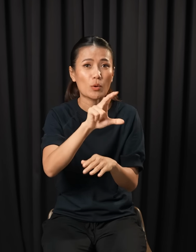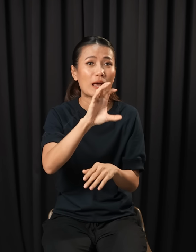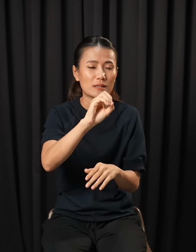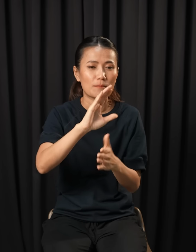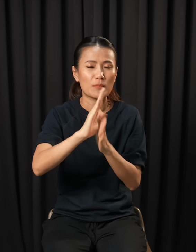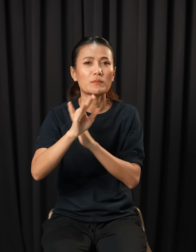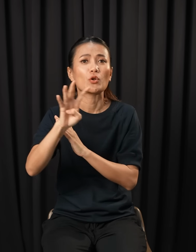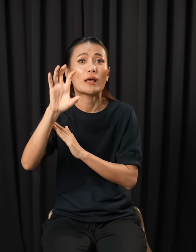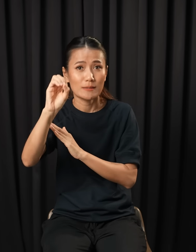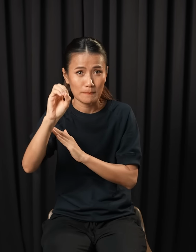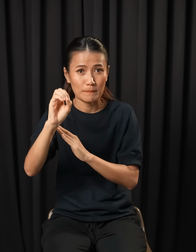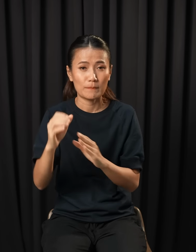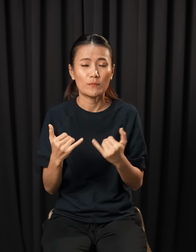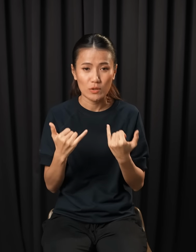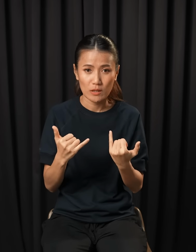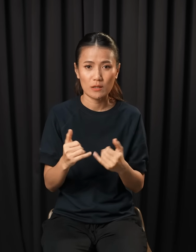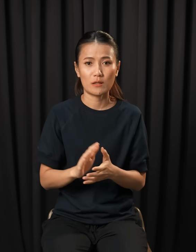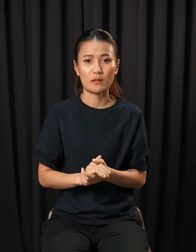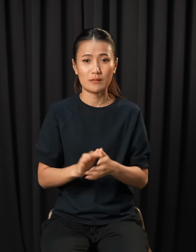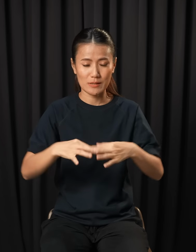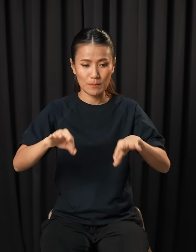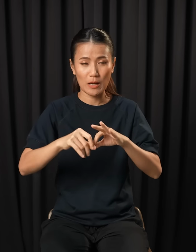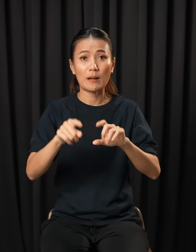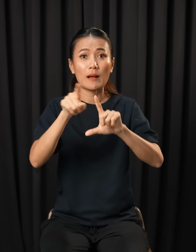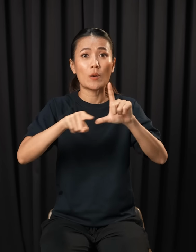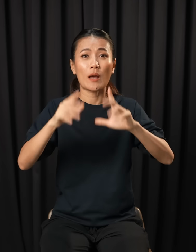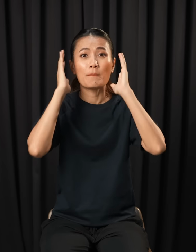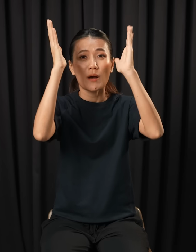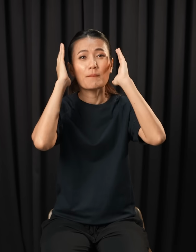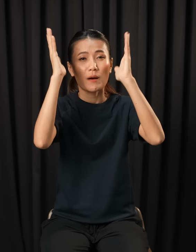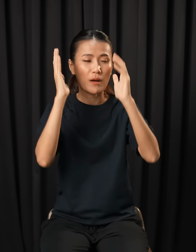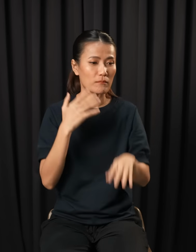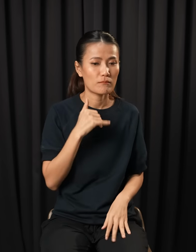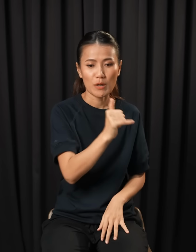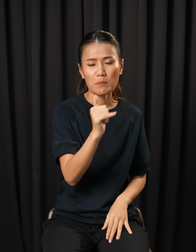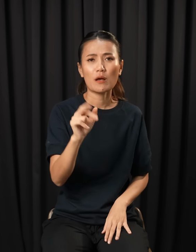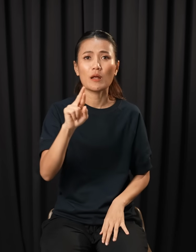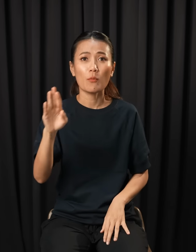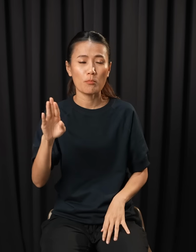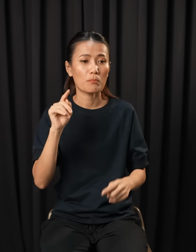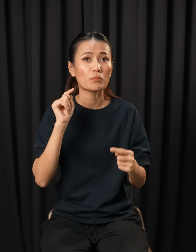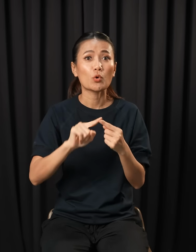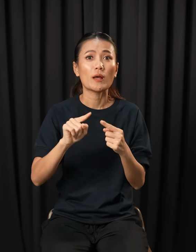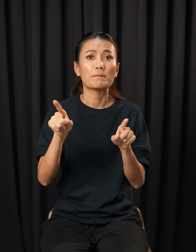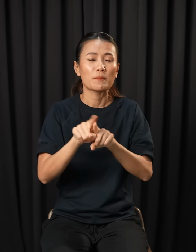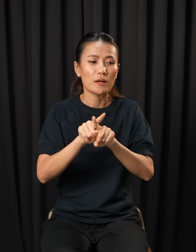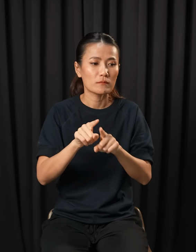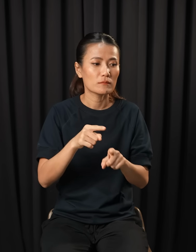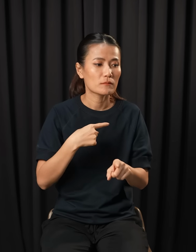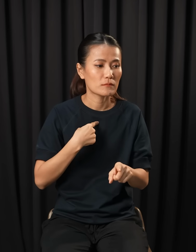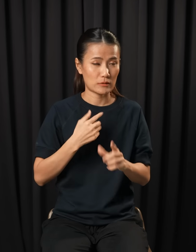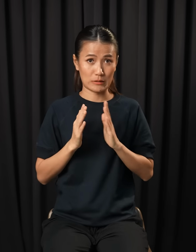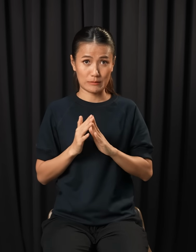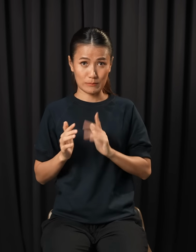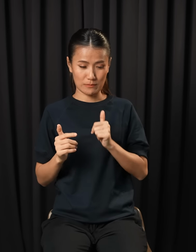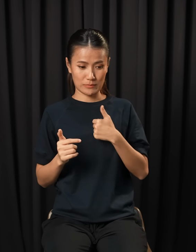350เป็น400เพราะฉะนั้นคุณต้องแบบทาร์เก็ตมากทาร์เก็ตแล้วก็ใช้เวลาให้คุ้มค่ากับ40วันที่ผ่านมา แต่ว่าการ ทุกในระผัก แต่ว่าการหาเสียงของก้าว